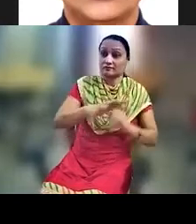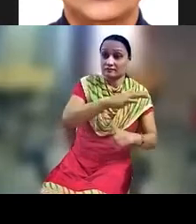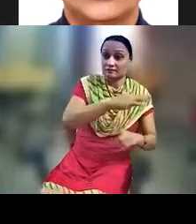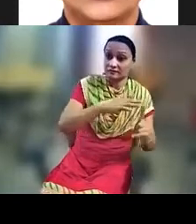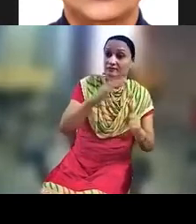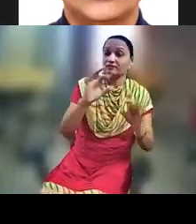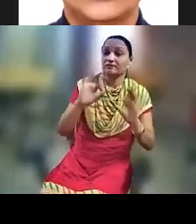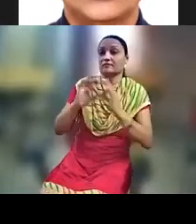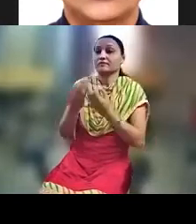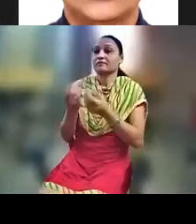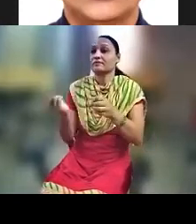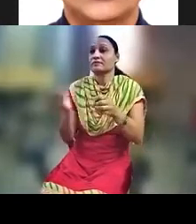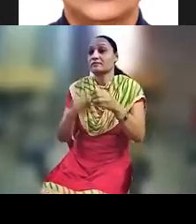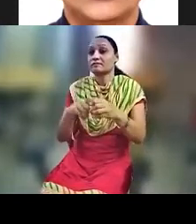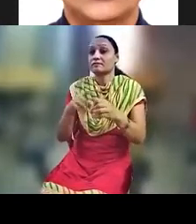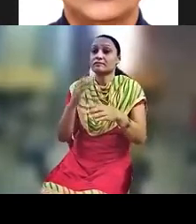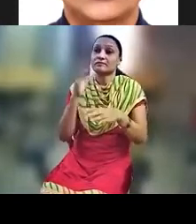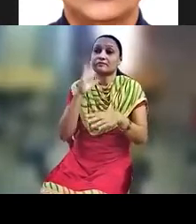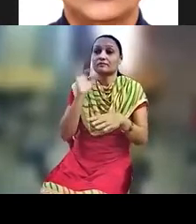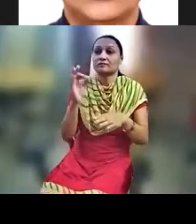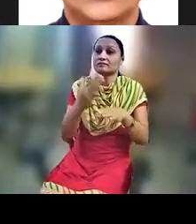So,